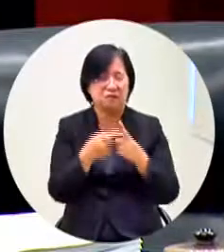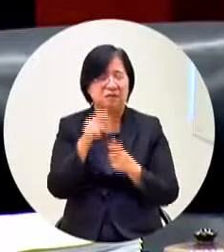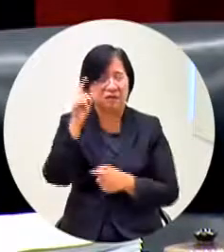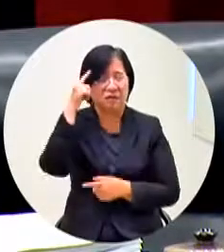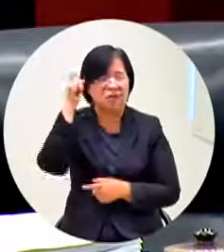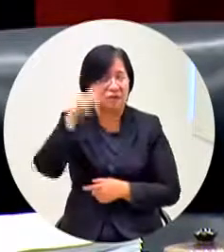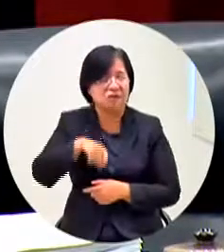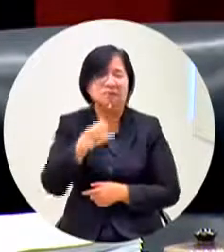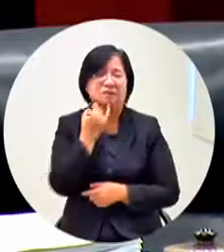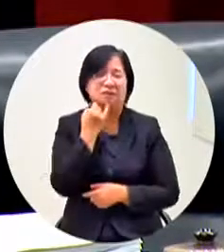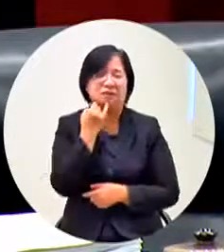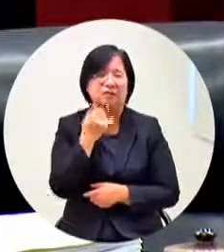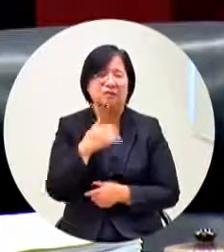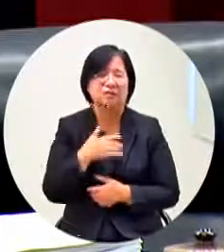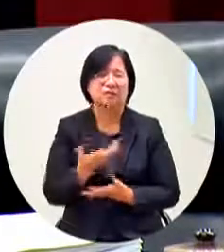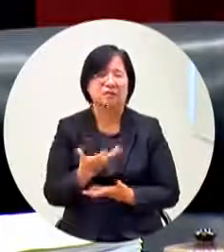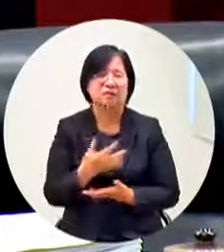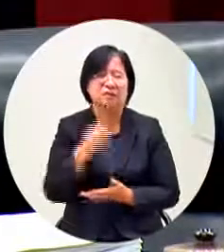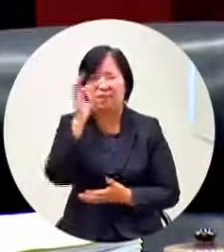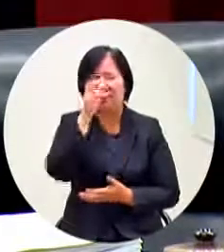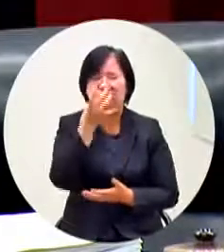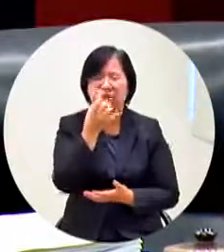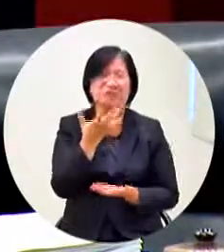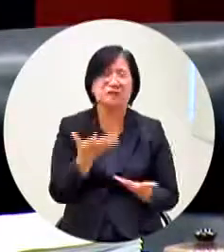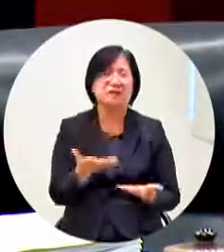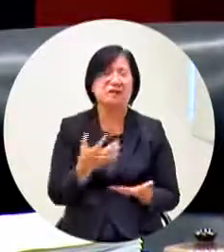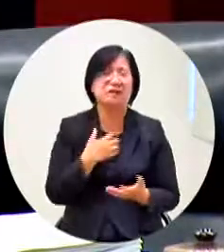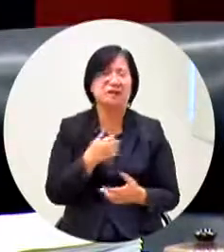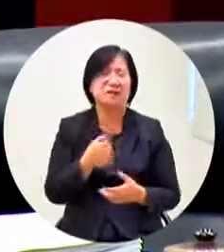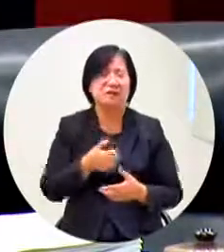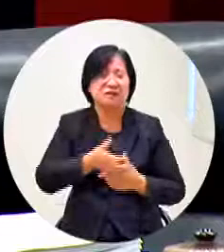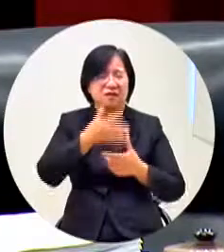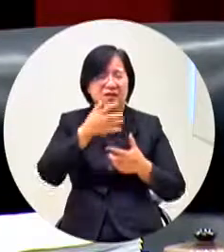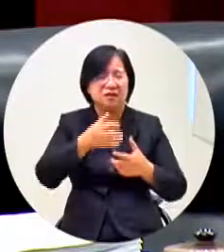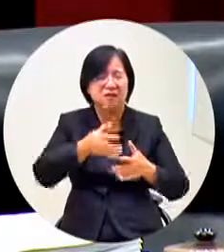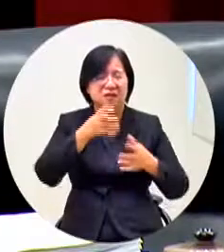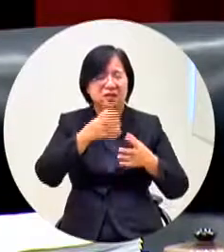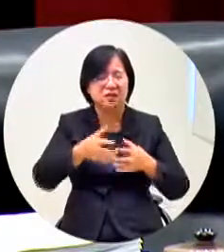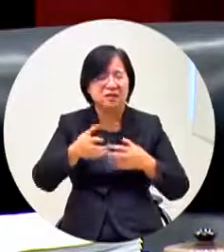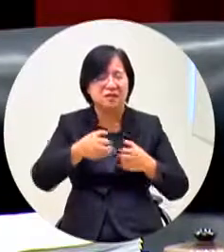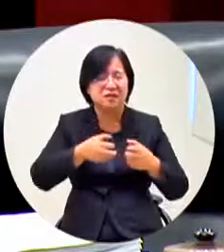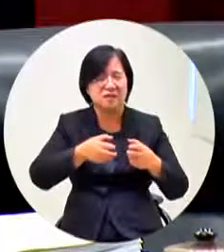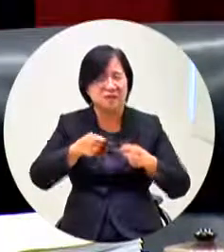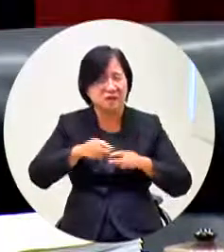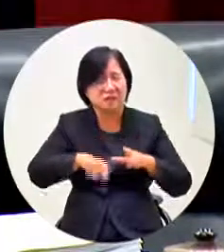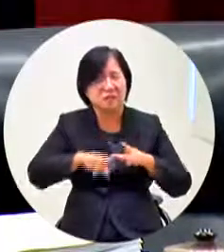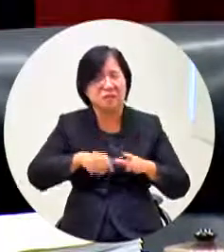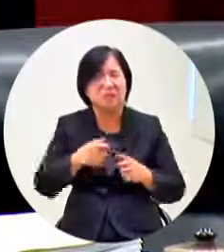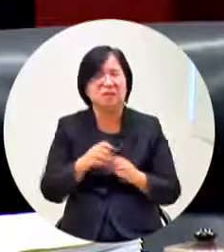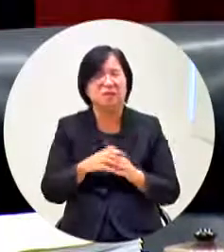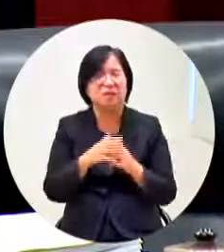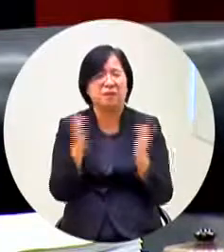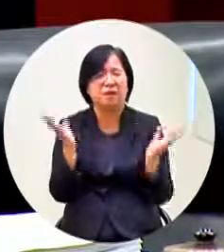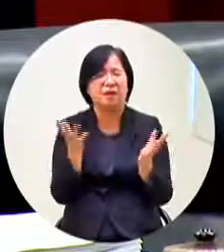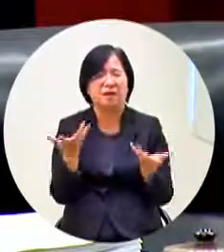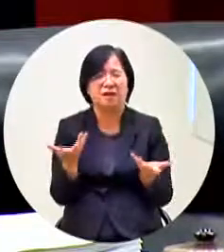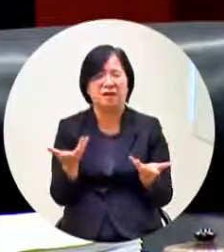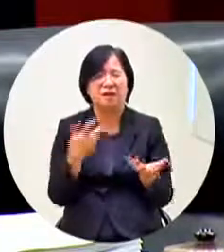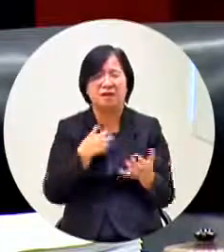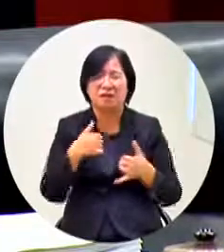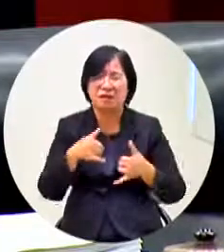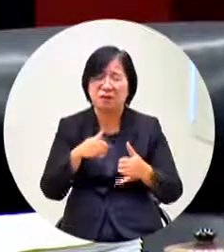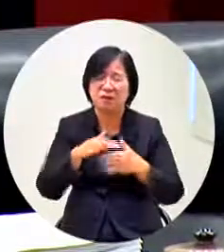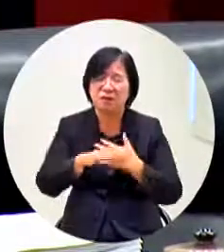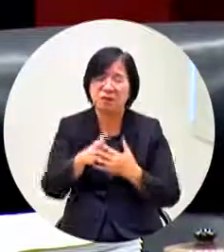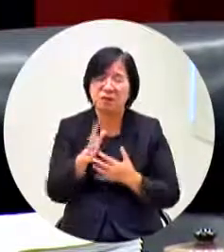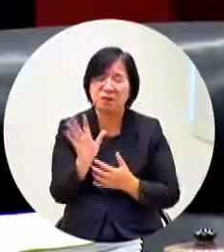人同意啊，都没得找这些人，因为建设公司已经都解散了啊，怎么办啊？就不要铺了吗？所以我在这边也要再一次